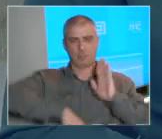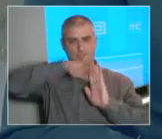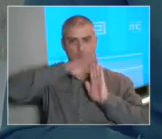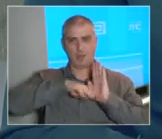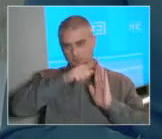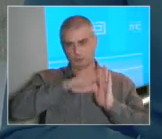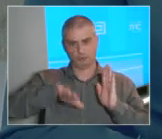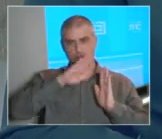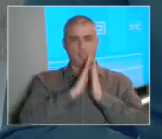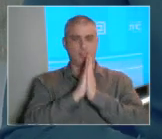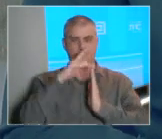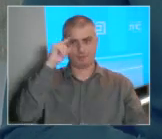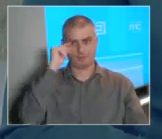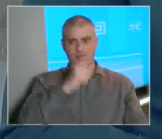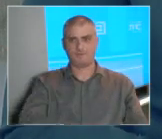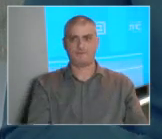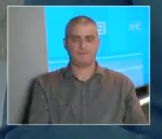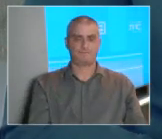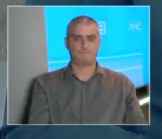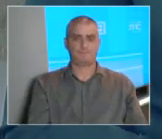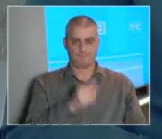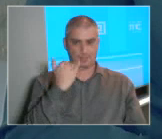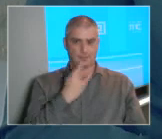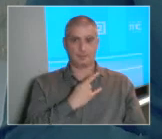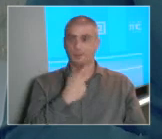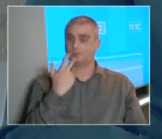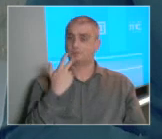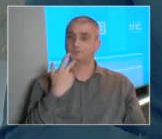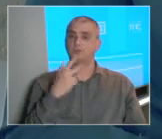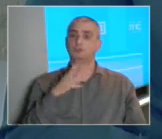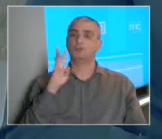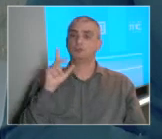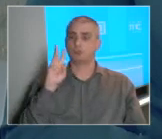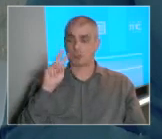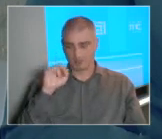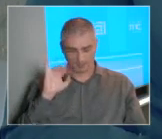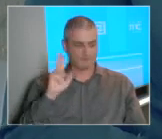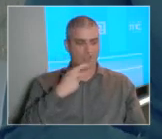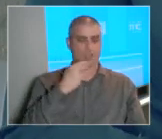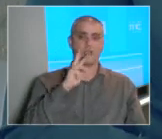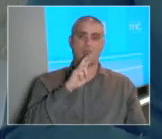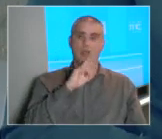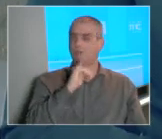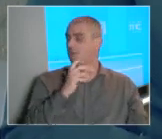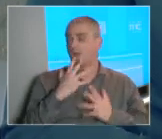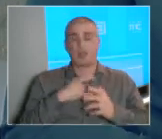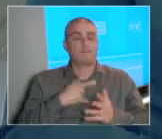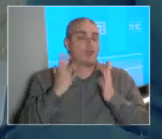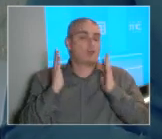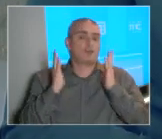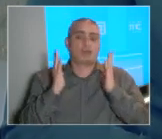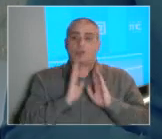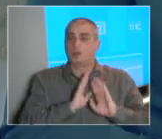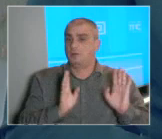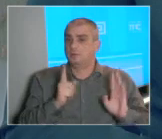המעלית בשכונת התקווה, וזאת הייתה חוויה... שושני והררי. קשה, נכון. כן. משפחות שושני והררי. מטלטלת.